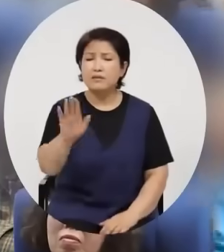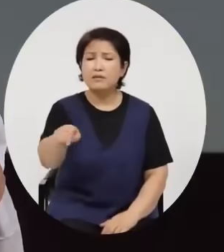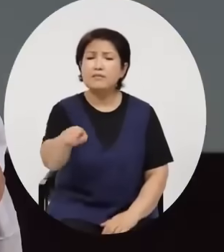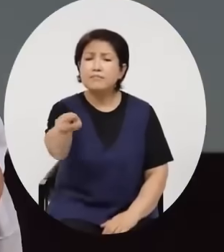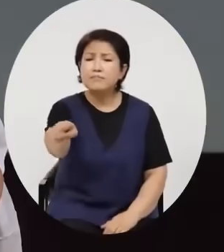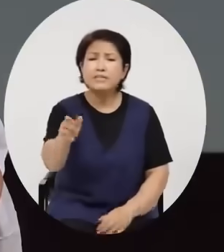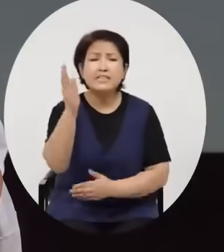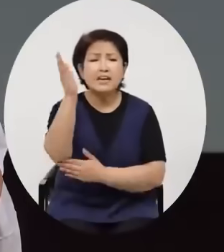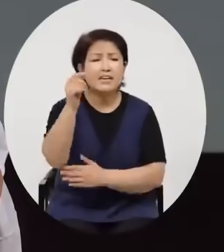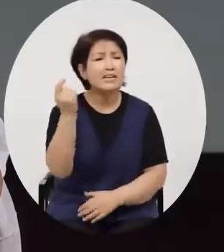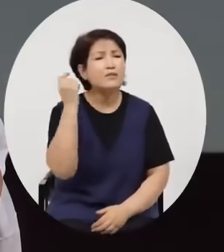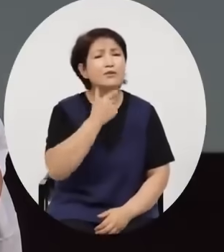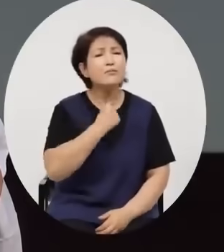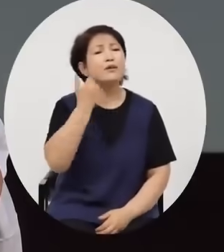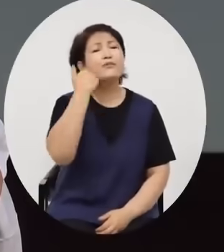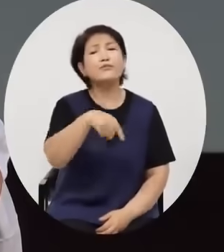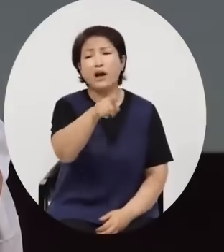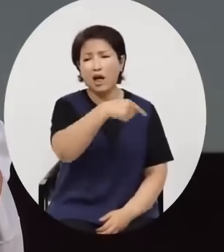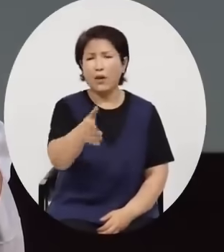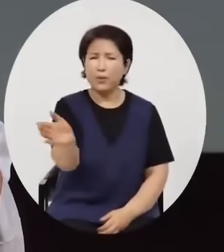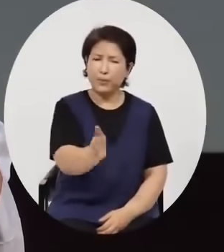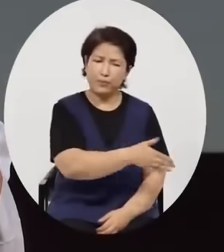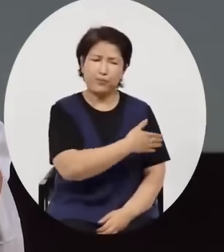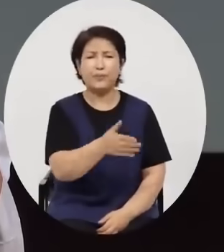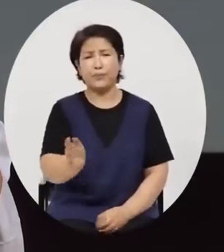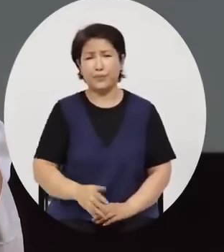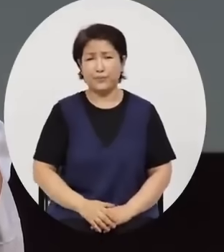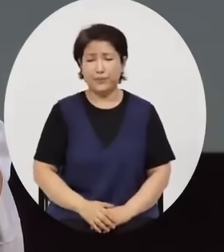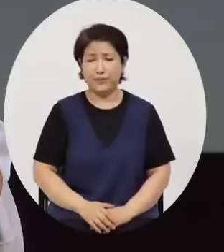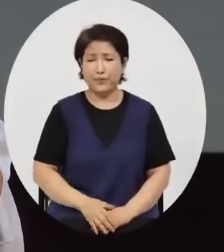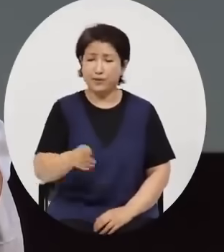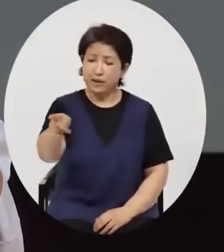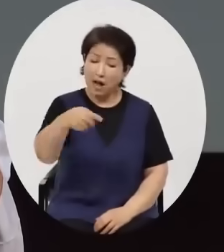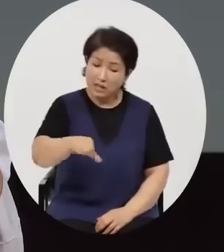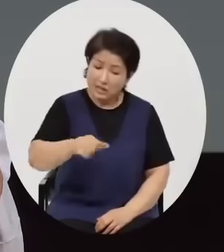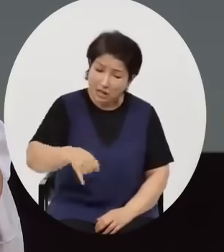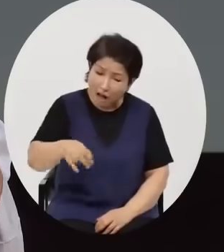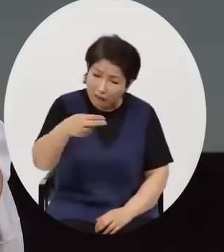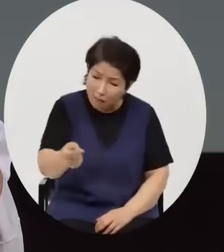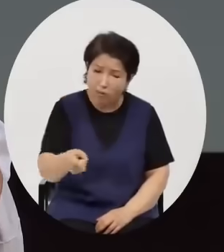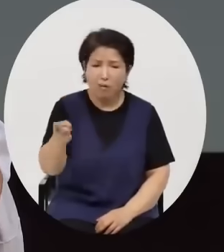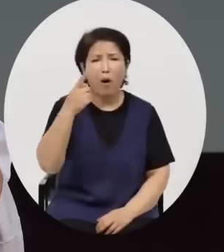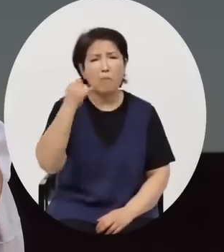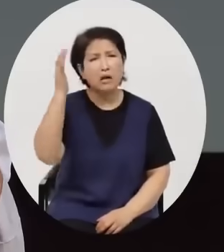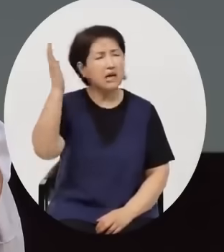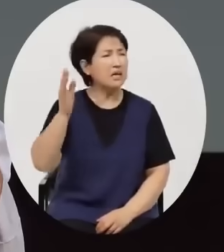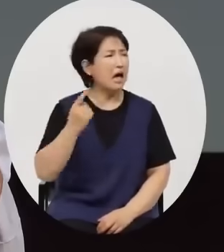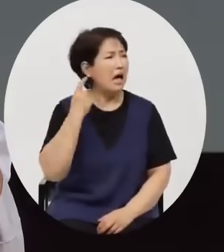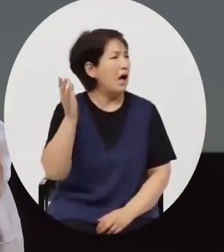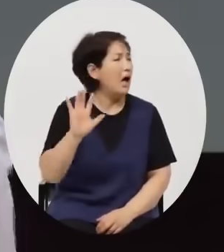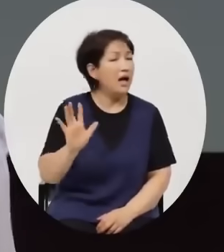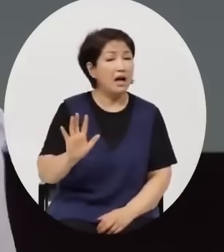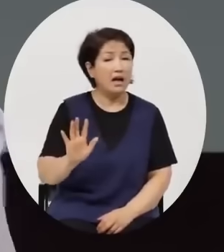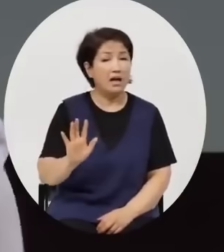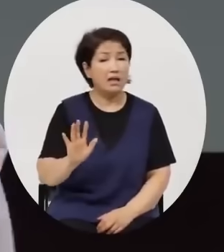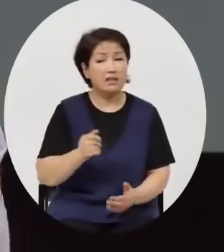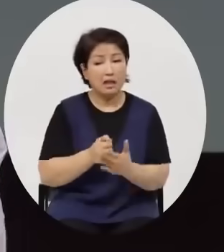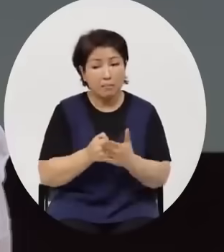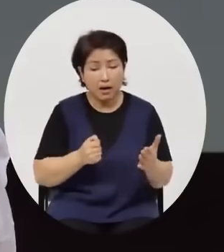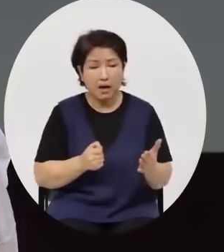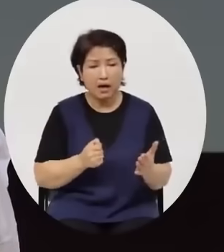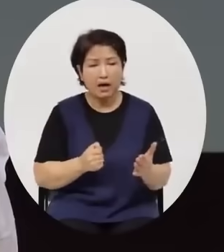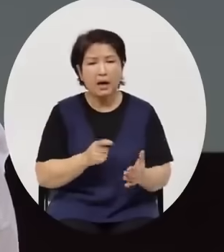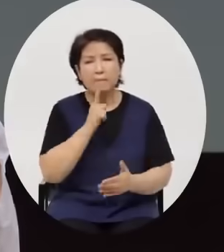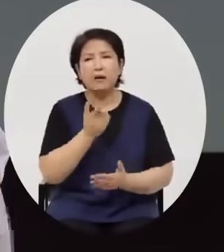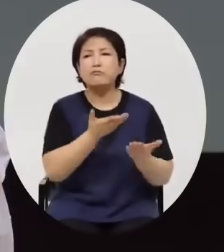자기 얘기 듣고 싶어하는 사람 아무도 없다니까. 자기 아들 딸도 듣기 싫어해. 그러니까 그렇게 접근하면